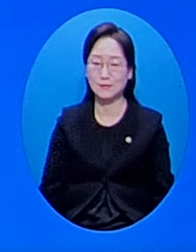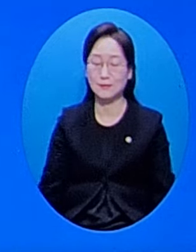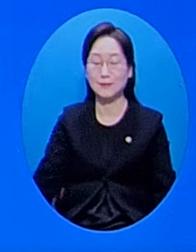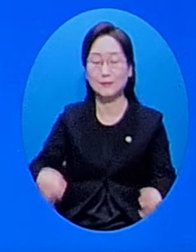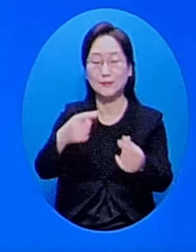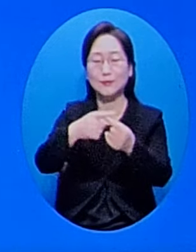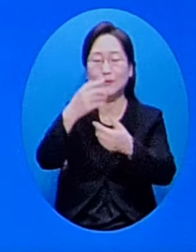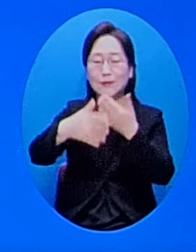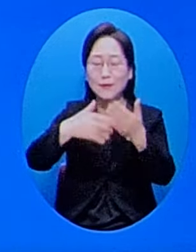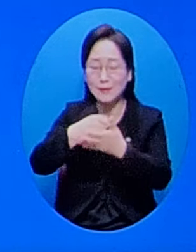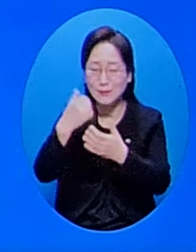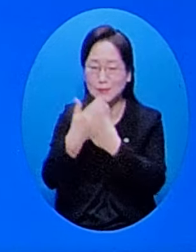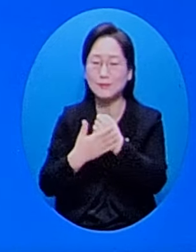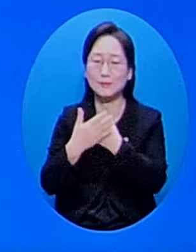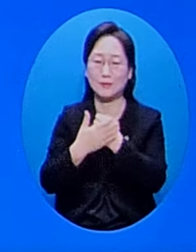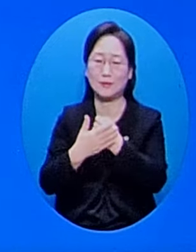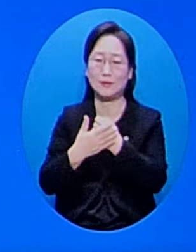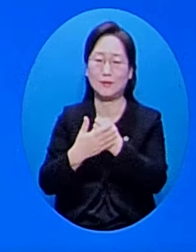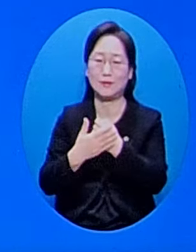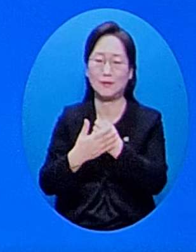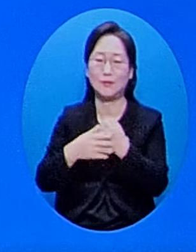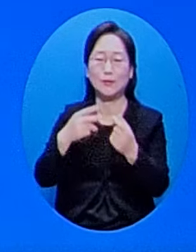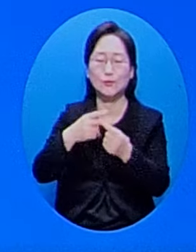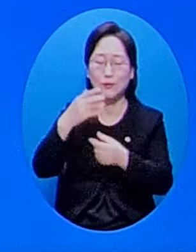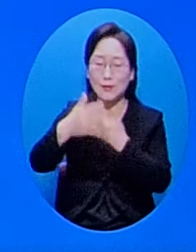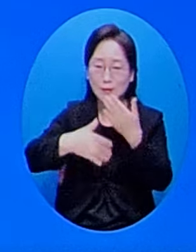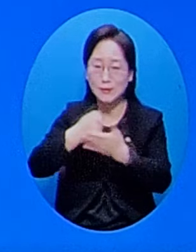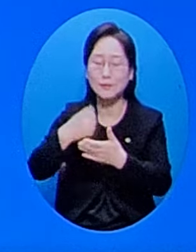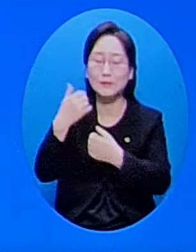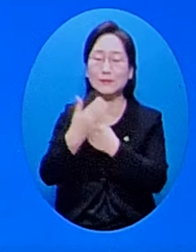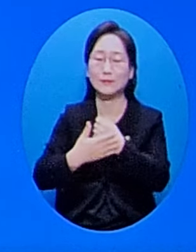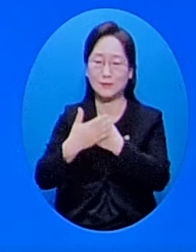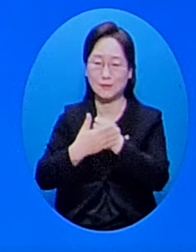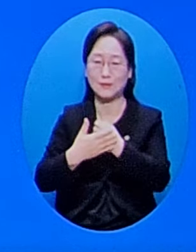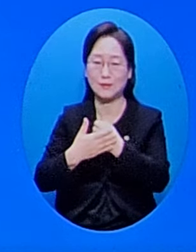첫째도 하나님의 은혜요, 둘째도 하나님의 은혜요,